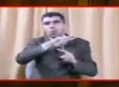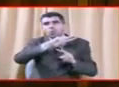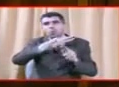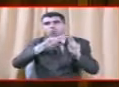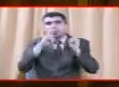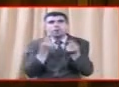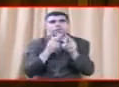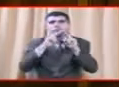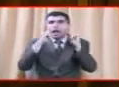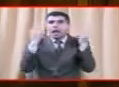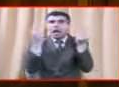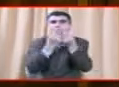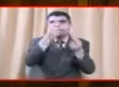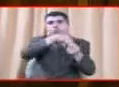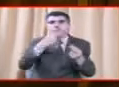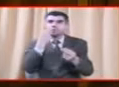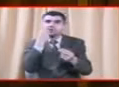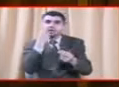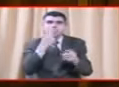عنده مصداقيه وشكون اللي ما عندوش مصداقيه اليوم.